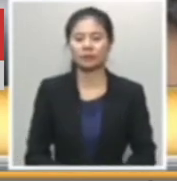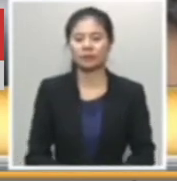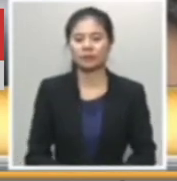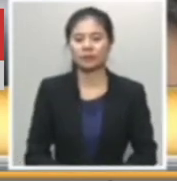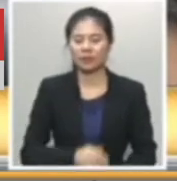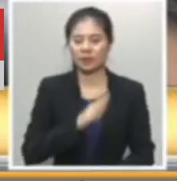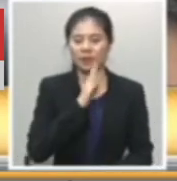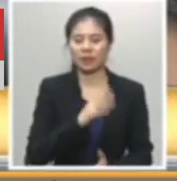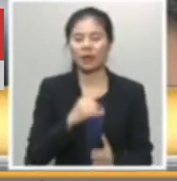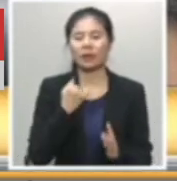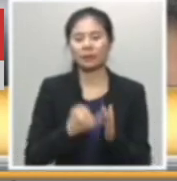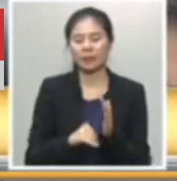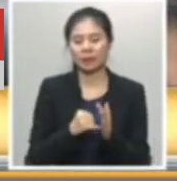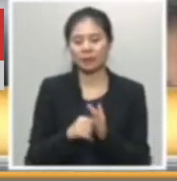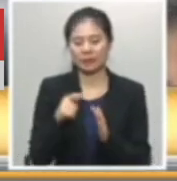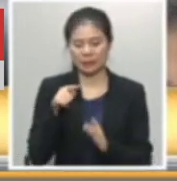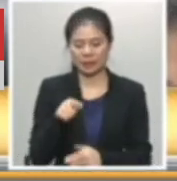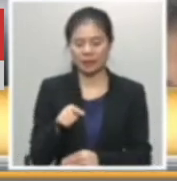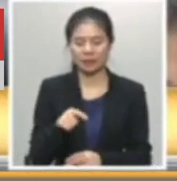ผิดไปจากนี้เนี่ยนะครับ